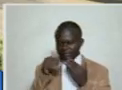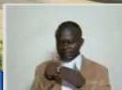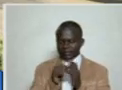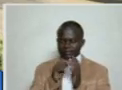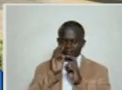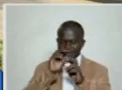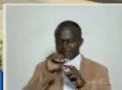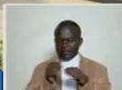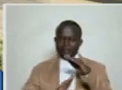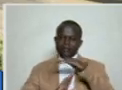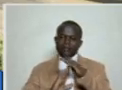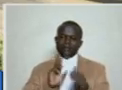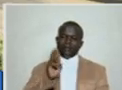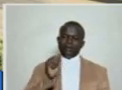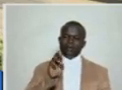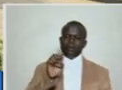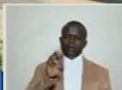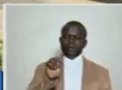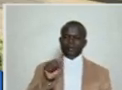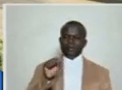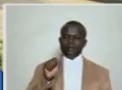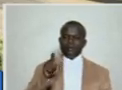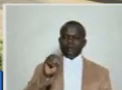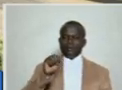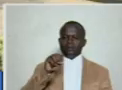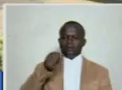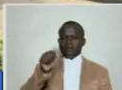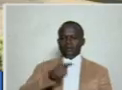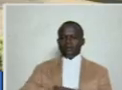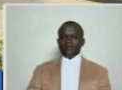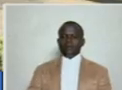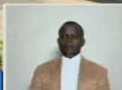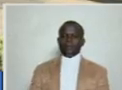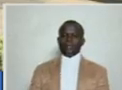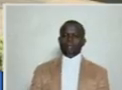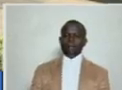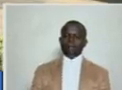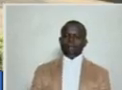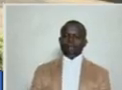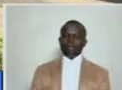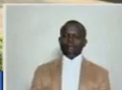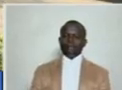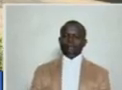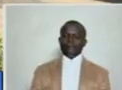rirebe uwasimbura Uwamurera Salama kuri uyu mwanya. Divin Wayo, televiziyo y'u Rwanda.